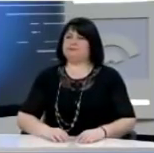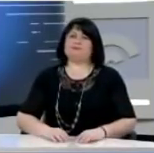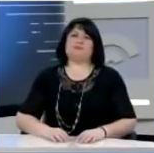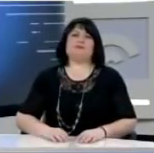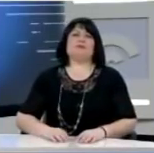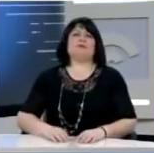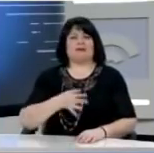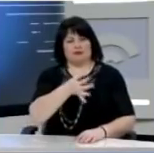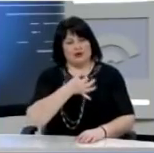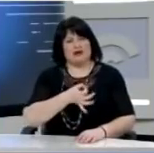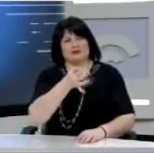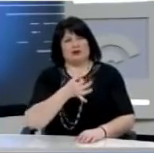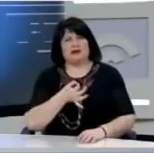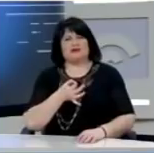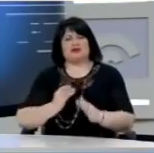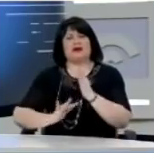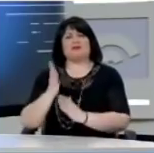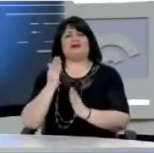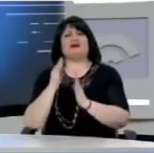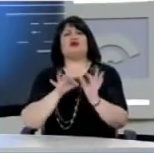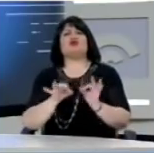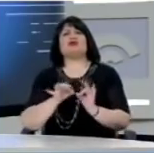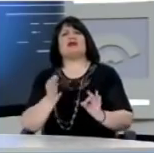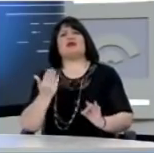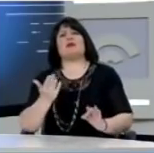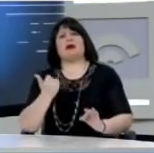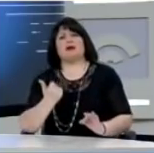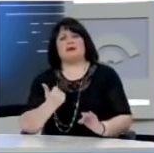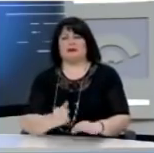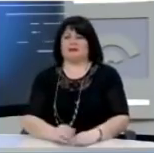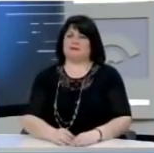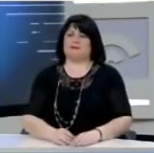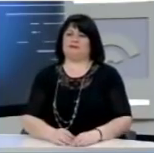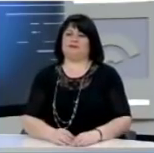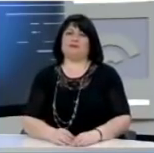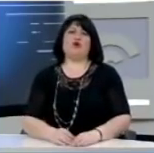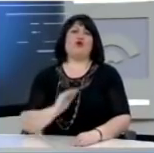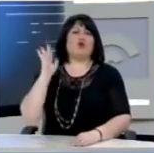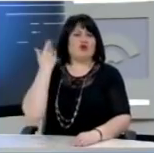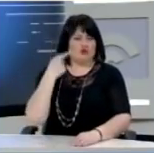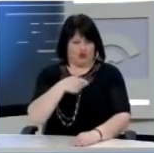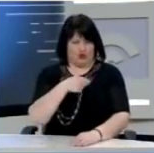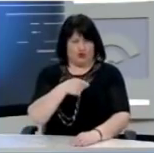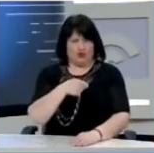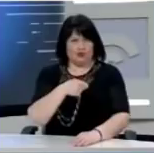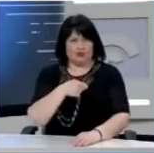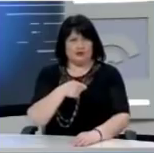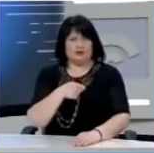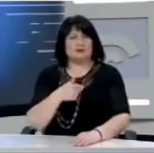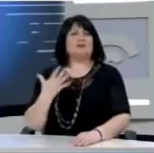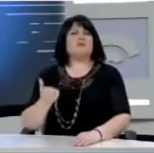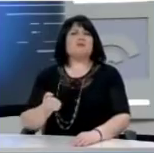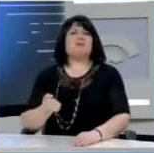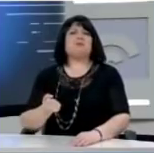λέτε ότι εμείς δεν έχουμε αναπτυξιακό σχέδιο. Όταν επί των ημερών σας υπήρξε η